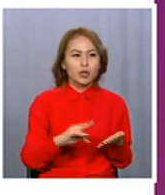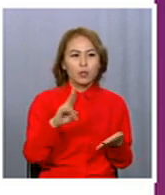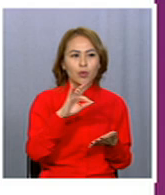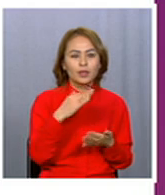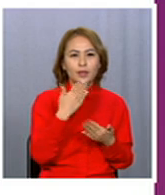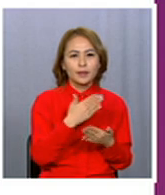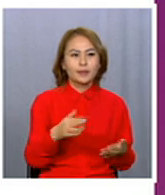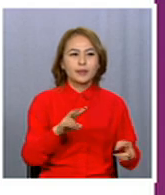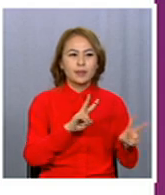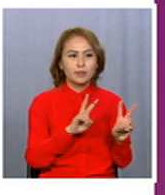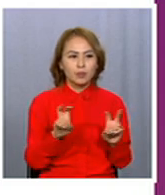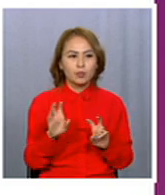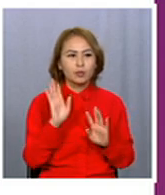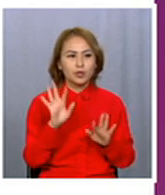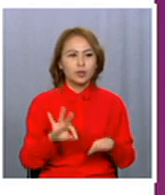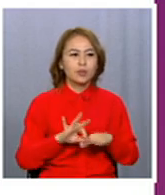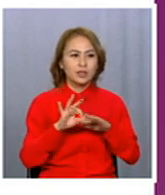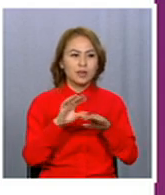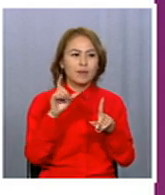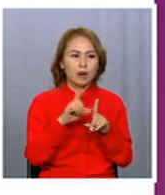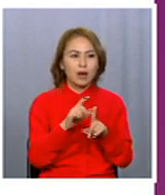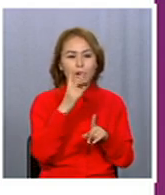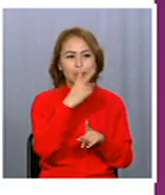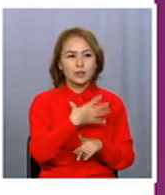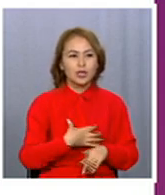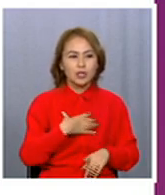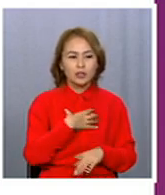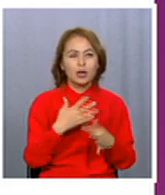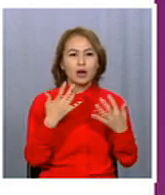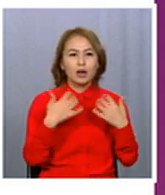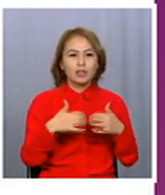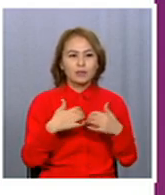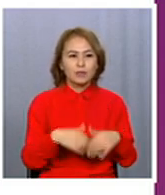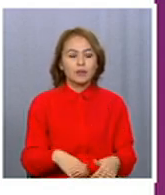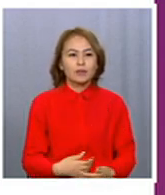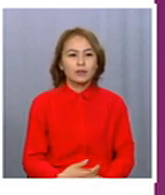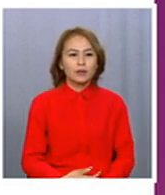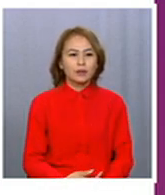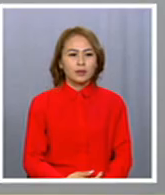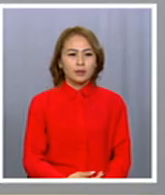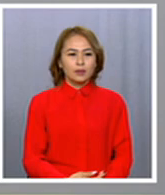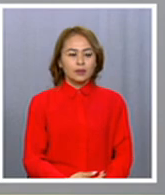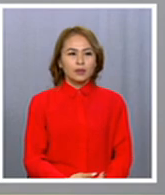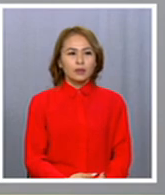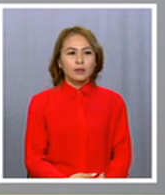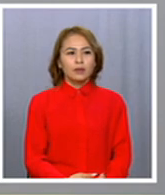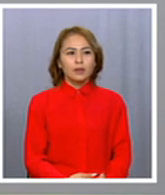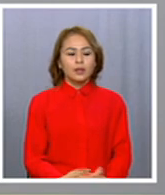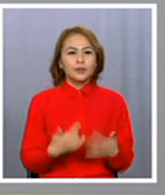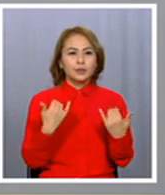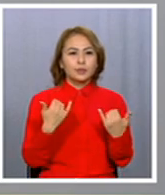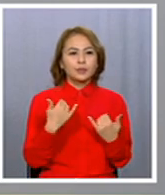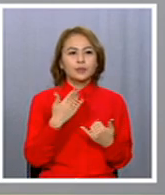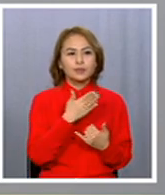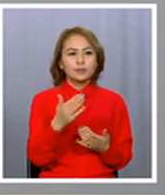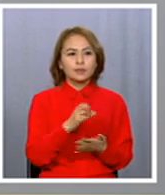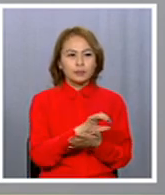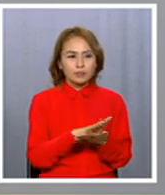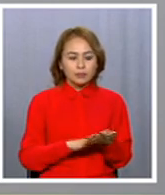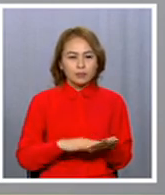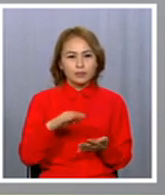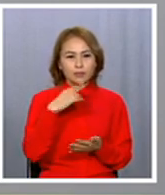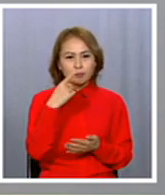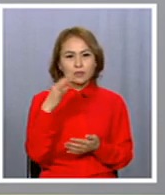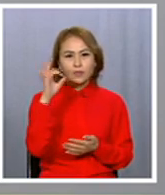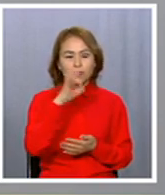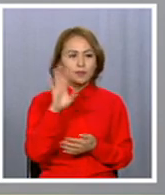по данной теме, будете использовать слова, обозначающие количество предметов. Сегодня мы продолжаем говорить